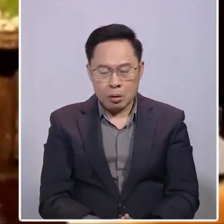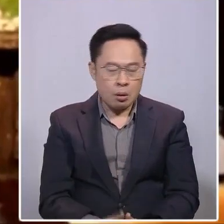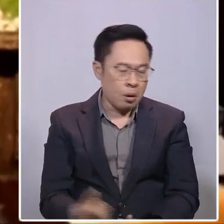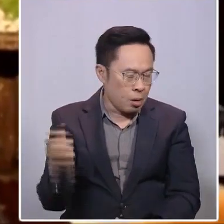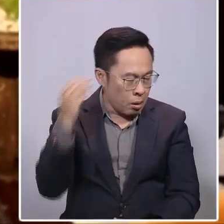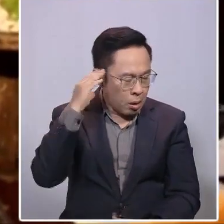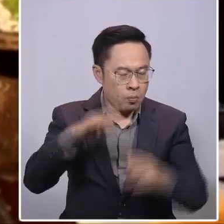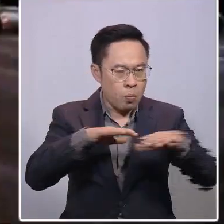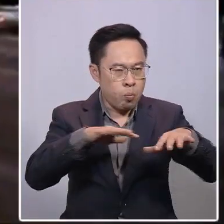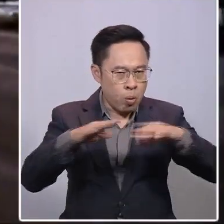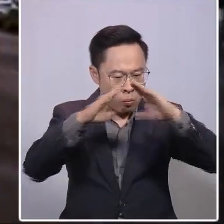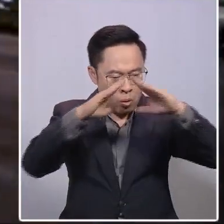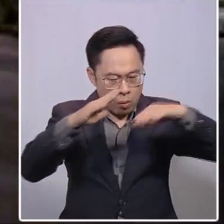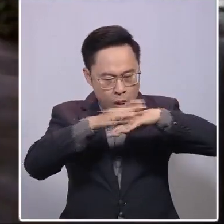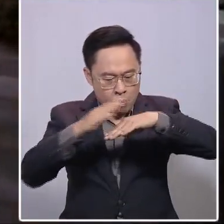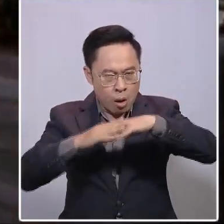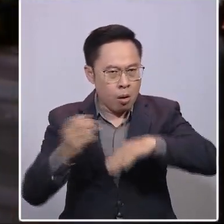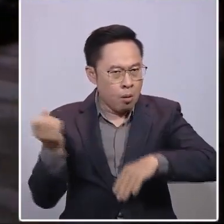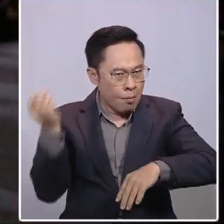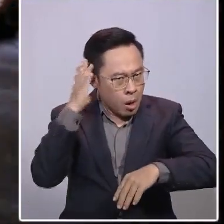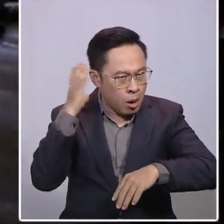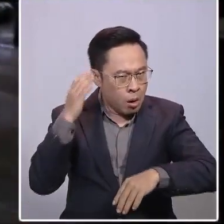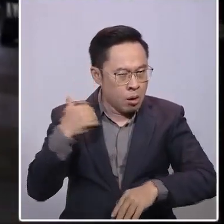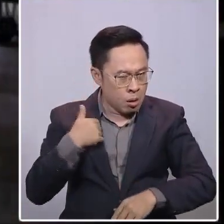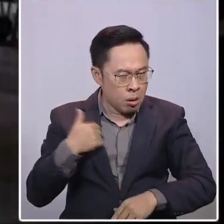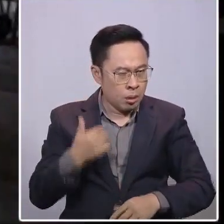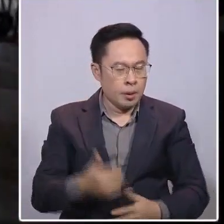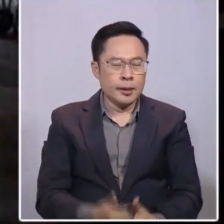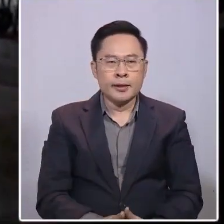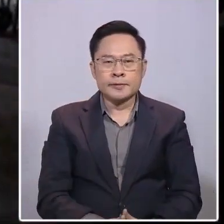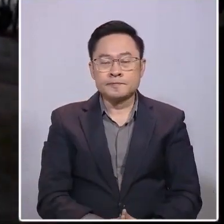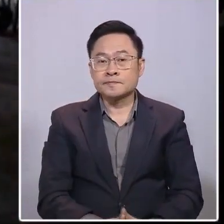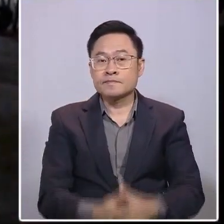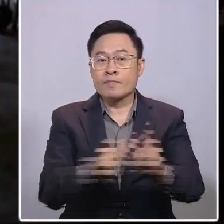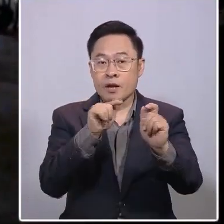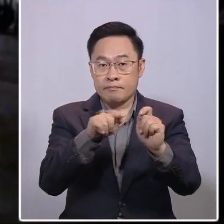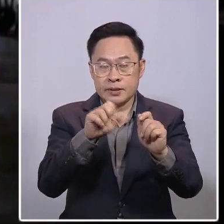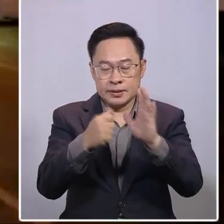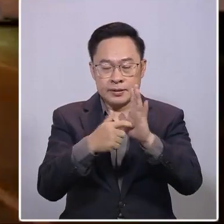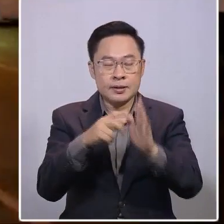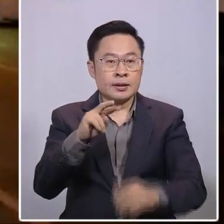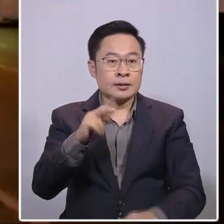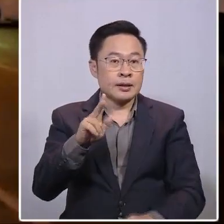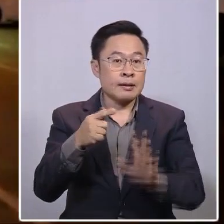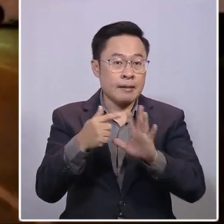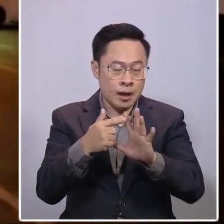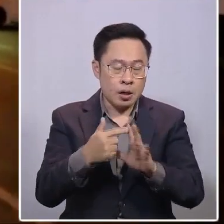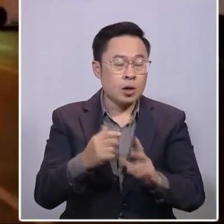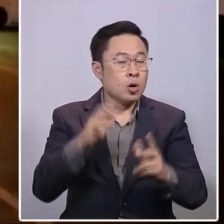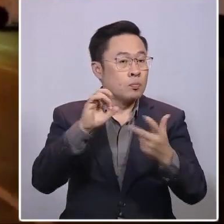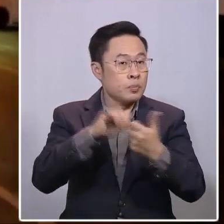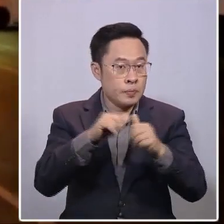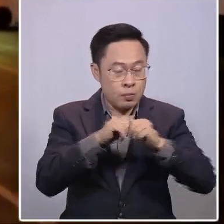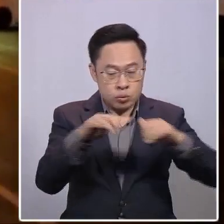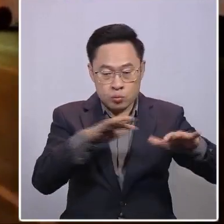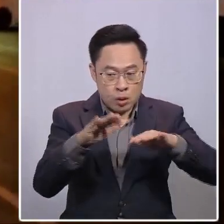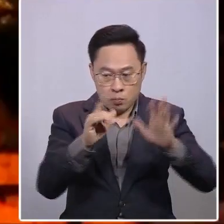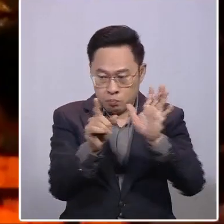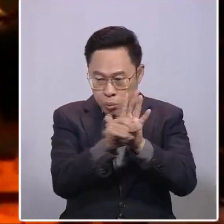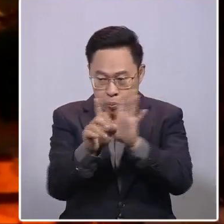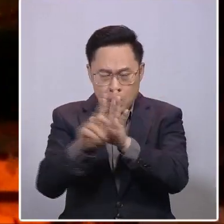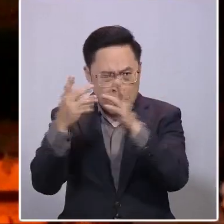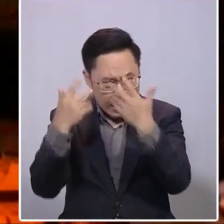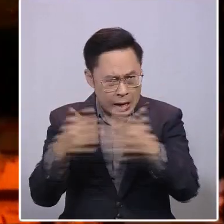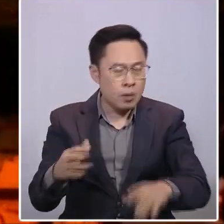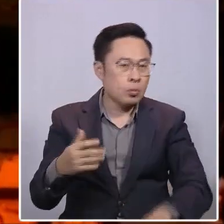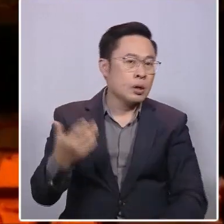เสียงของแผ่นดินไหวด้วยพูดถึงเหตุการณ์แผ่นดินไหวนะคะที่อำเภอสังขละบุรีไม่ใช่ครั้งแรกนะ ครับ ครั้งล่าสุดนะคะที่เคยเกิด